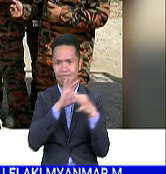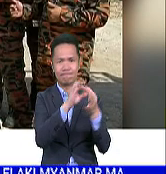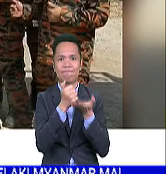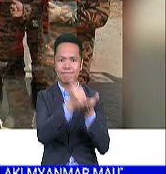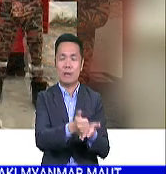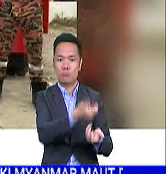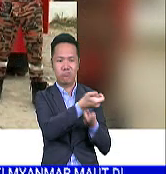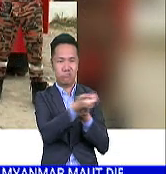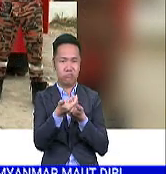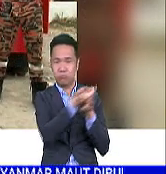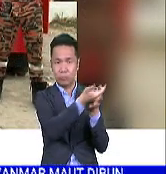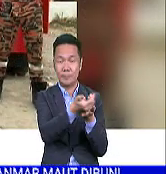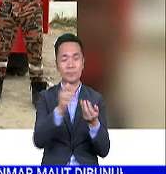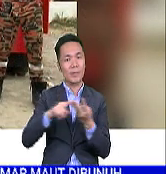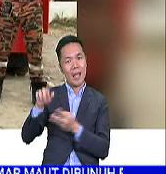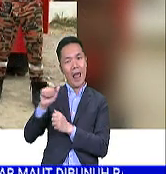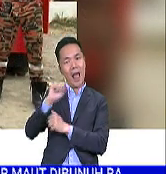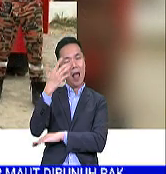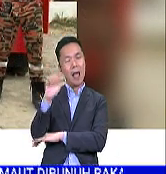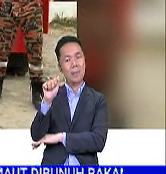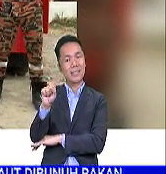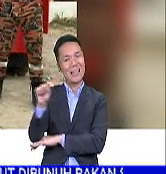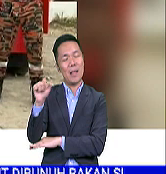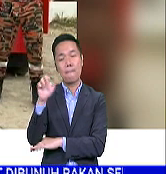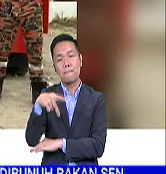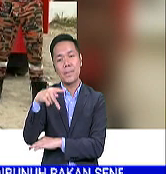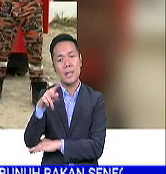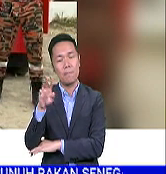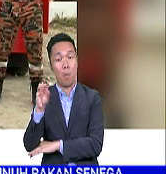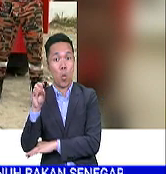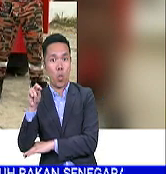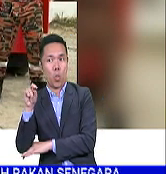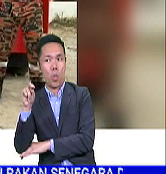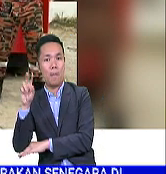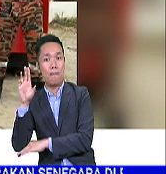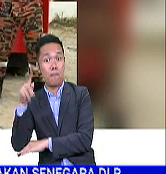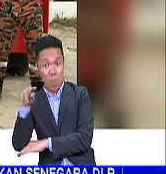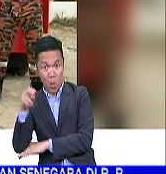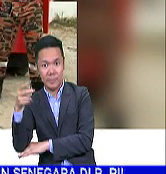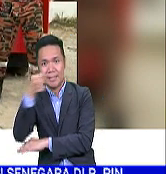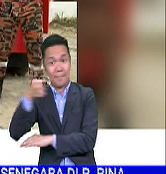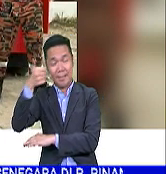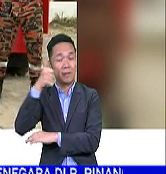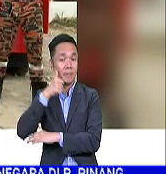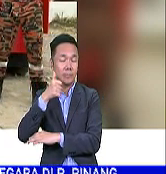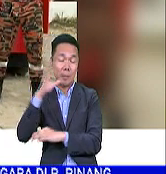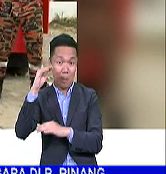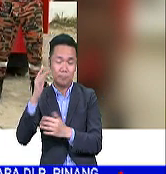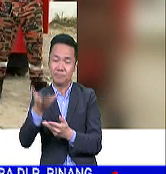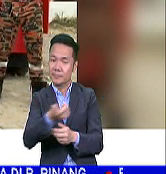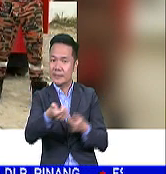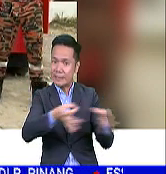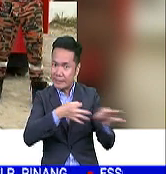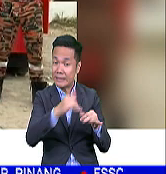itu, Pengerusi Jawatankuasa Alam Sekitar dan Kebajikan Negeri P. Bon Poh berkata pihak Jabatan Alam Sekitar JAS Pulau Pinang ketika